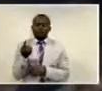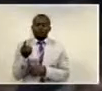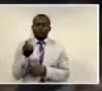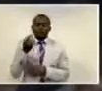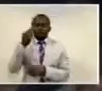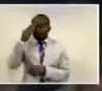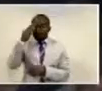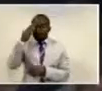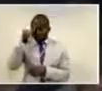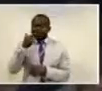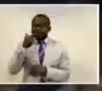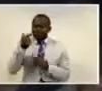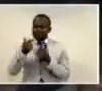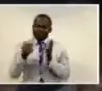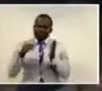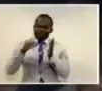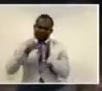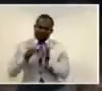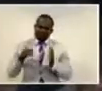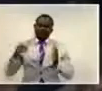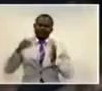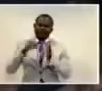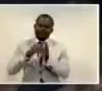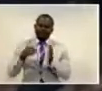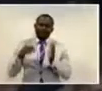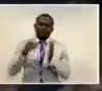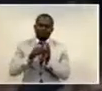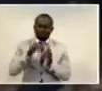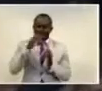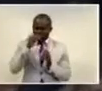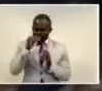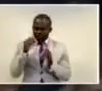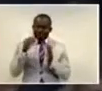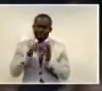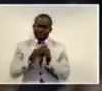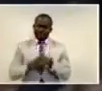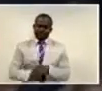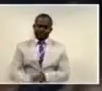kuko hari bigarutse kenshi